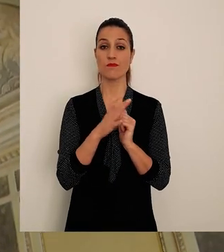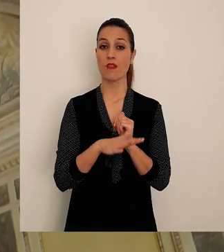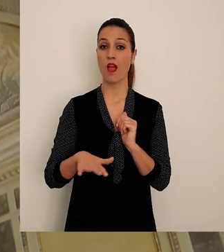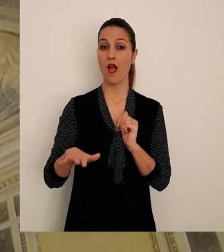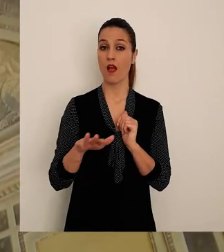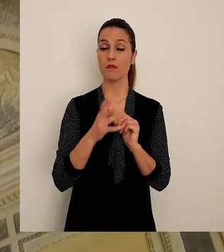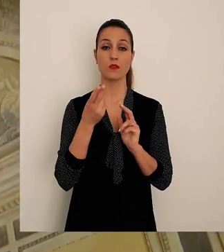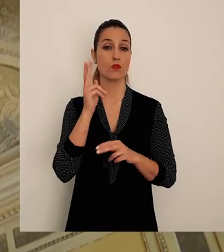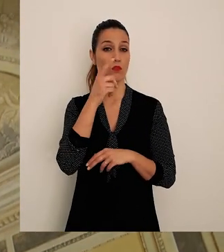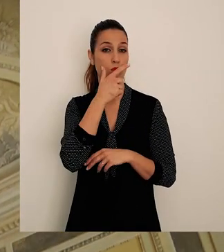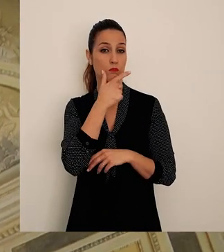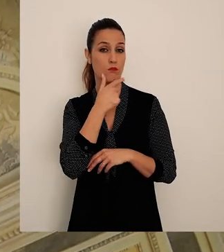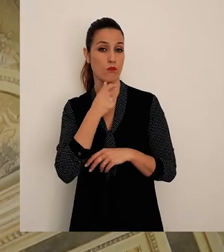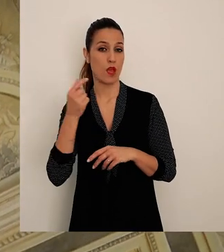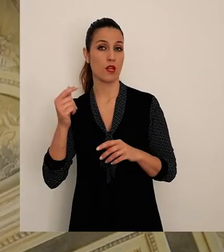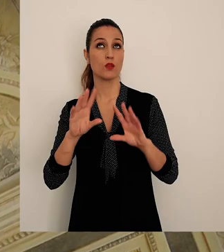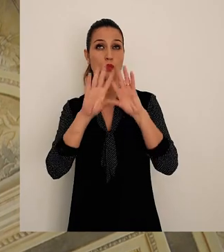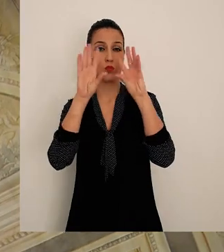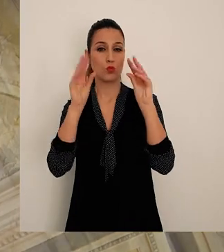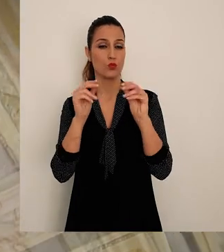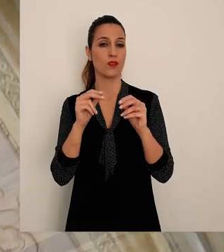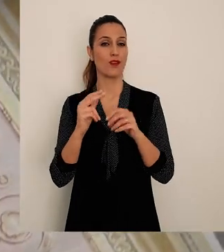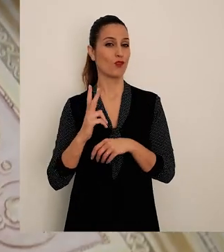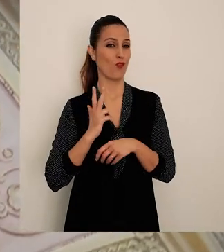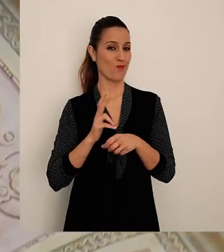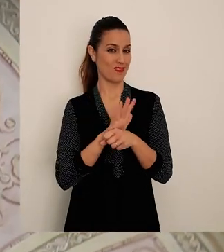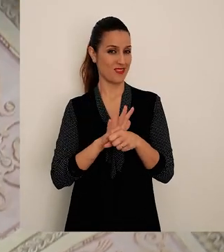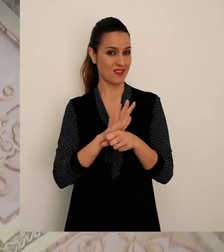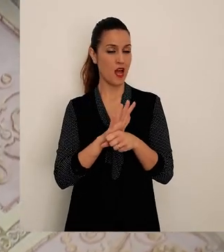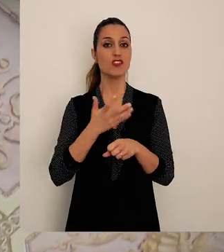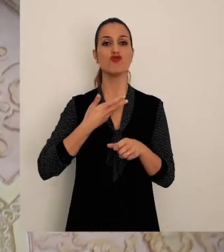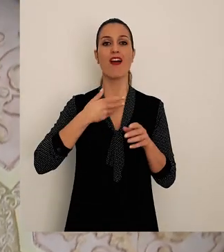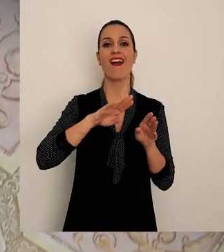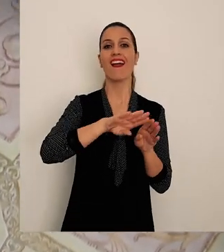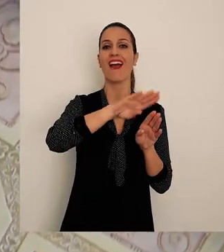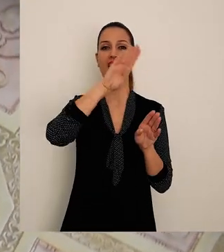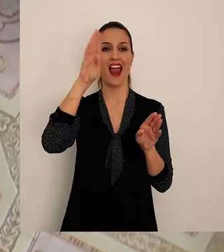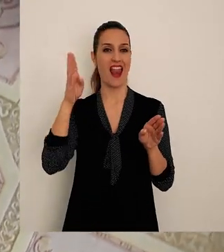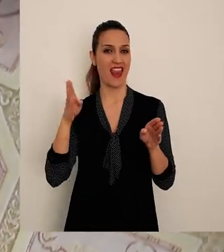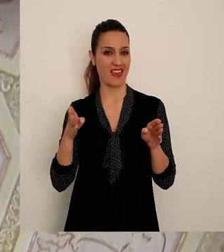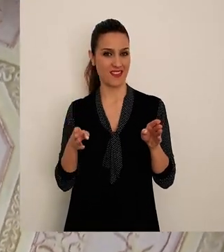Tra gli ambienti più affascinanti dell'intera struttura nobiliare vi è quella che un tempo era la galleria.